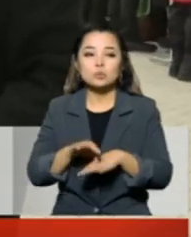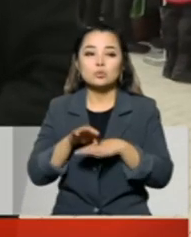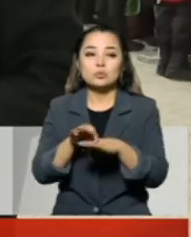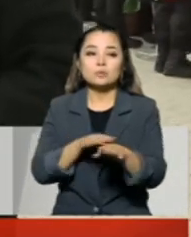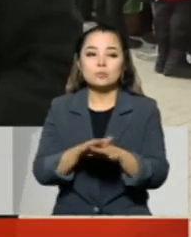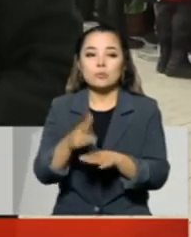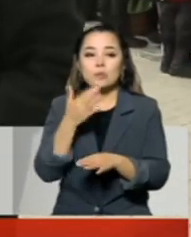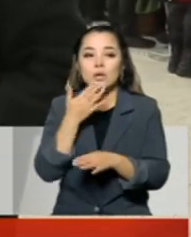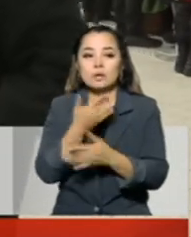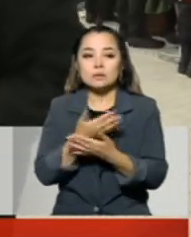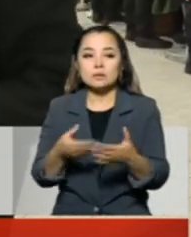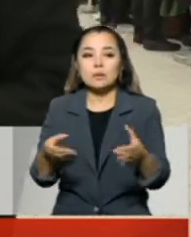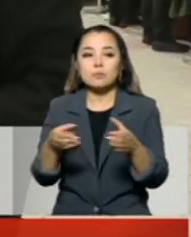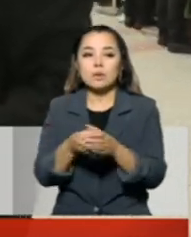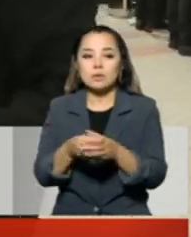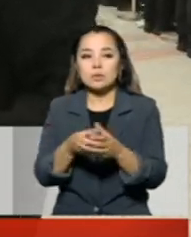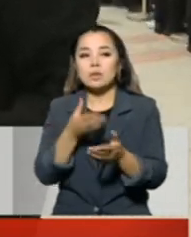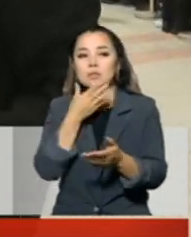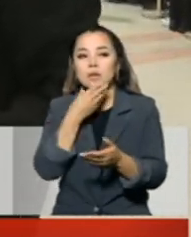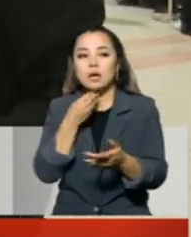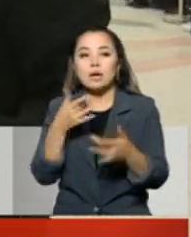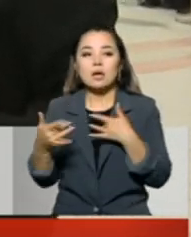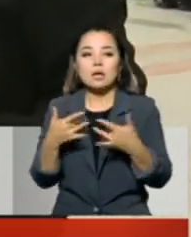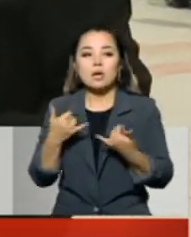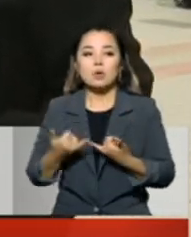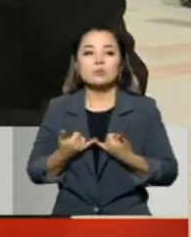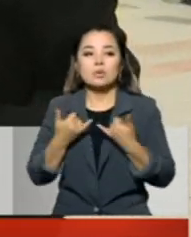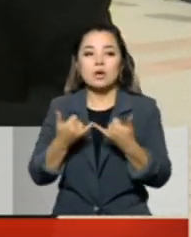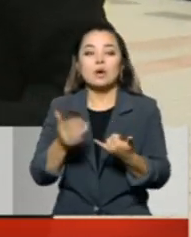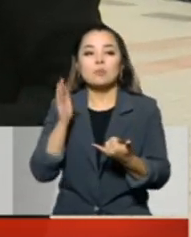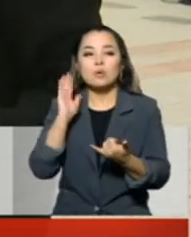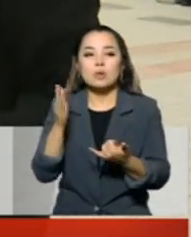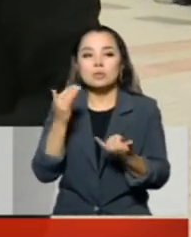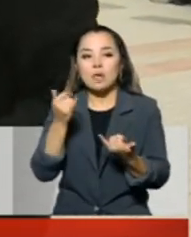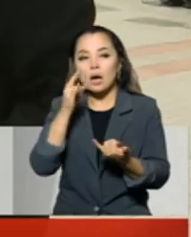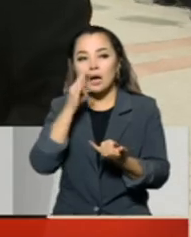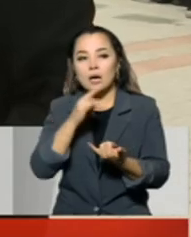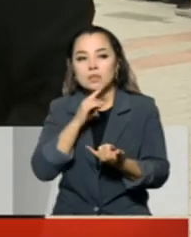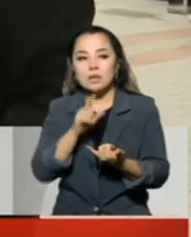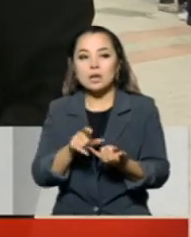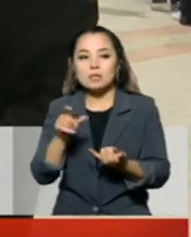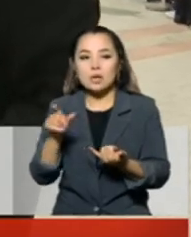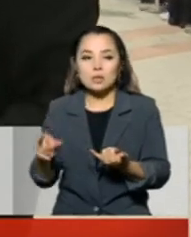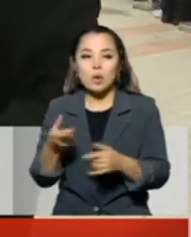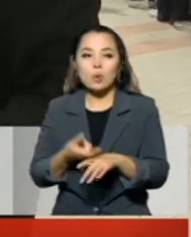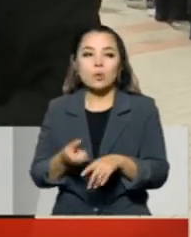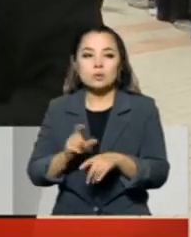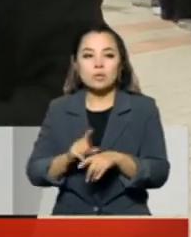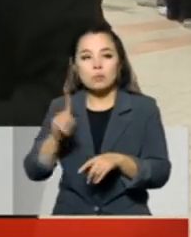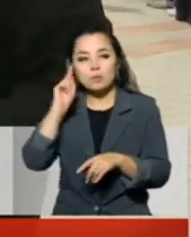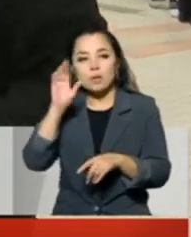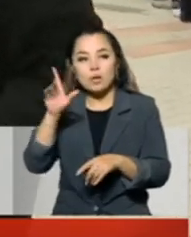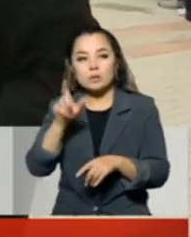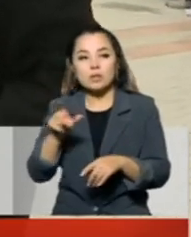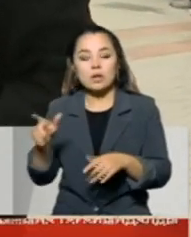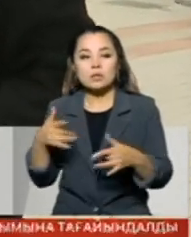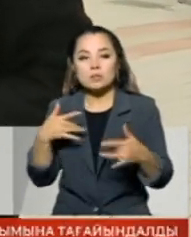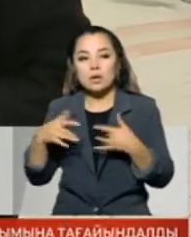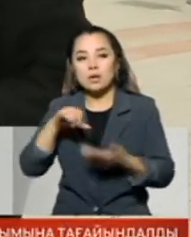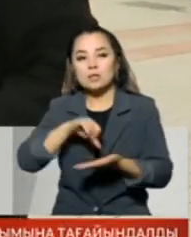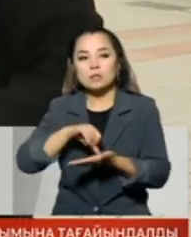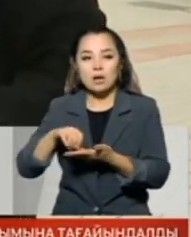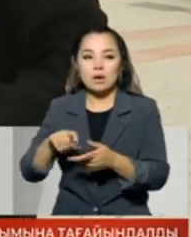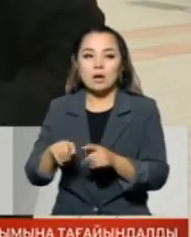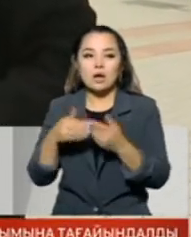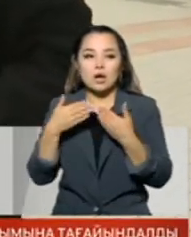кейін этнопати деген әдемі концертімізді ұсынатын боламыз. Яғни қазақстандық өте белгілі жұлдыздар осы жерде